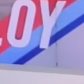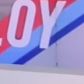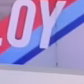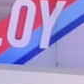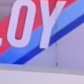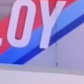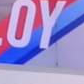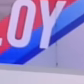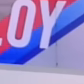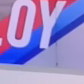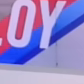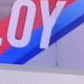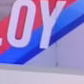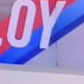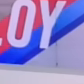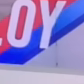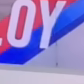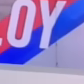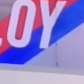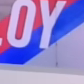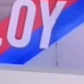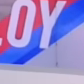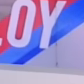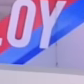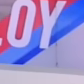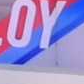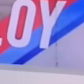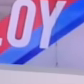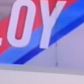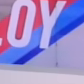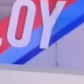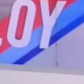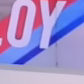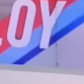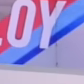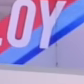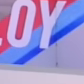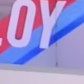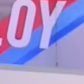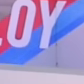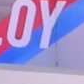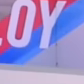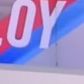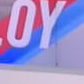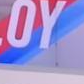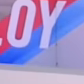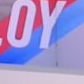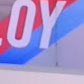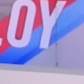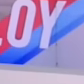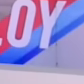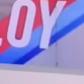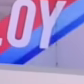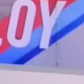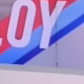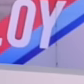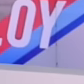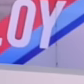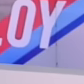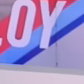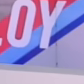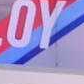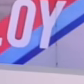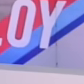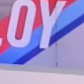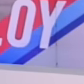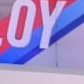silang molotov at bolo. Kinwestiyon din ng religious group ang mabababang pagpapalipad ng PNP ng mga helicopter na ikinasira